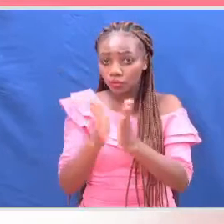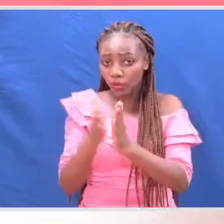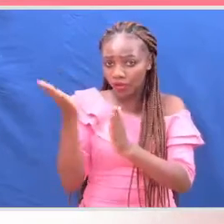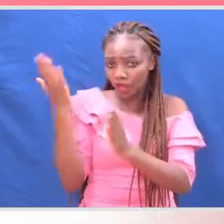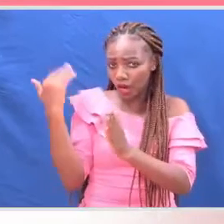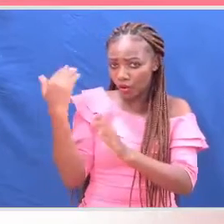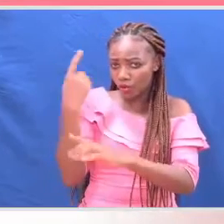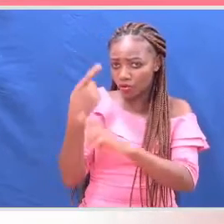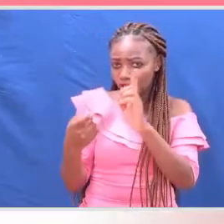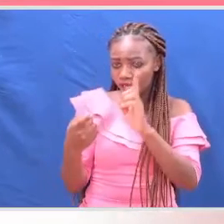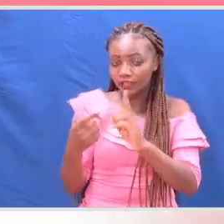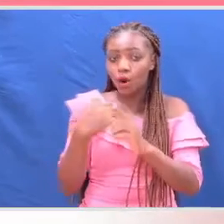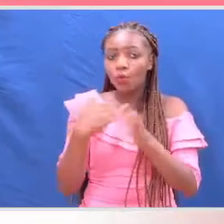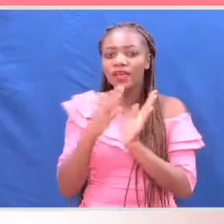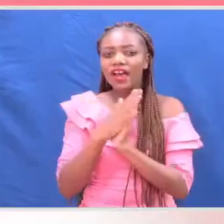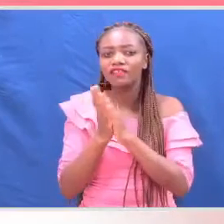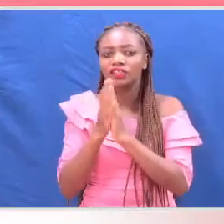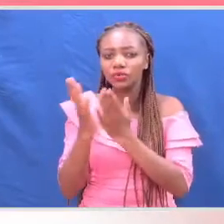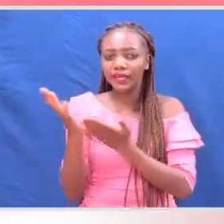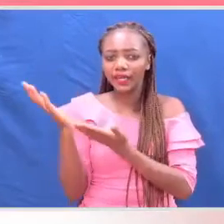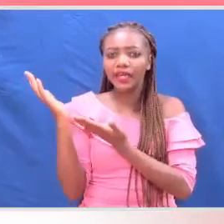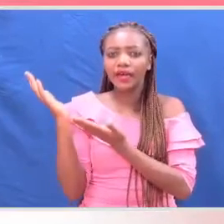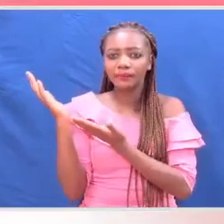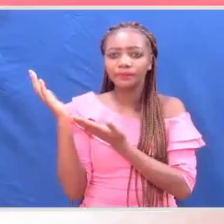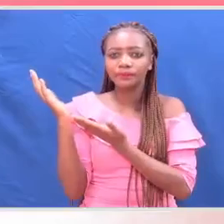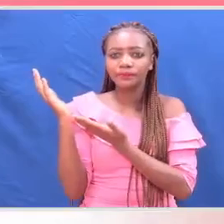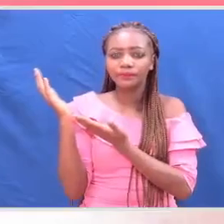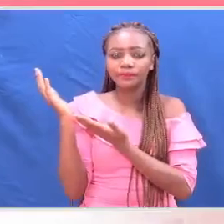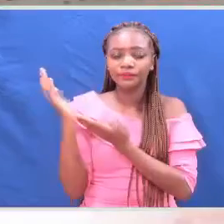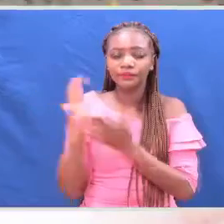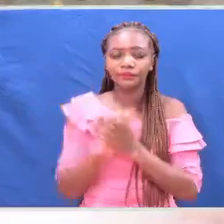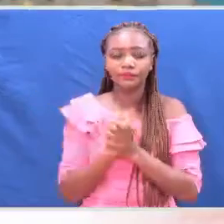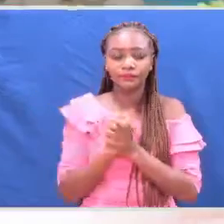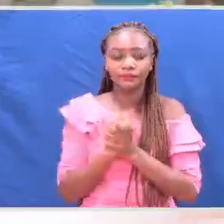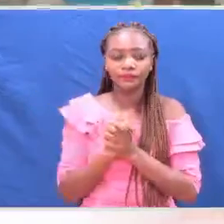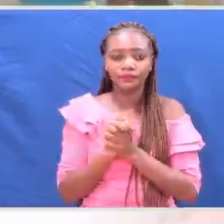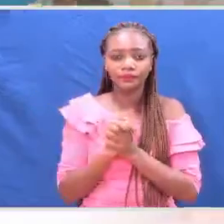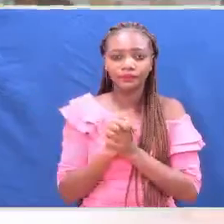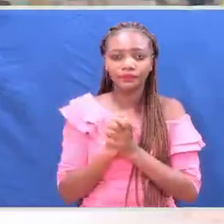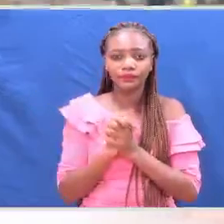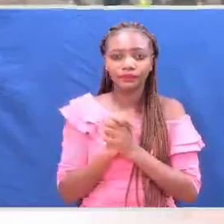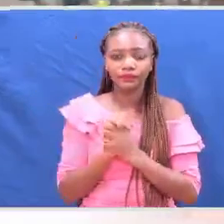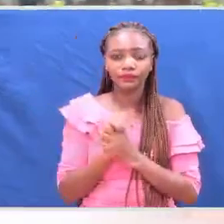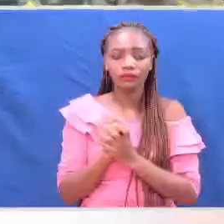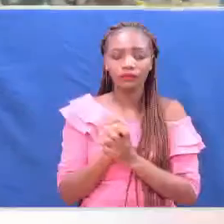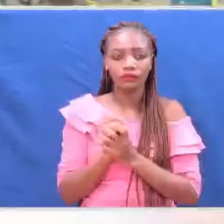za hapo awali. Na Nok Loren na taarifa hiyo kikamilifu.